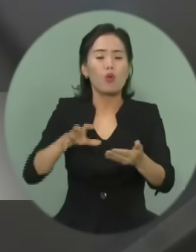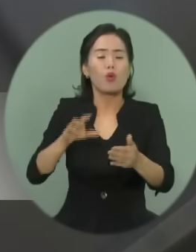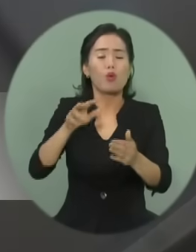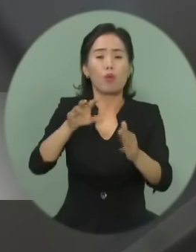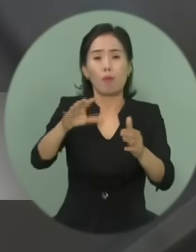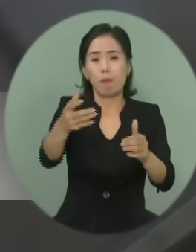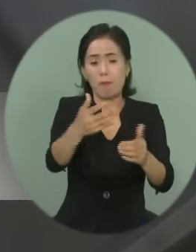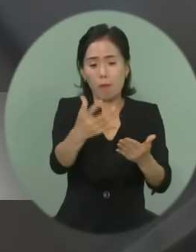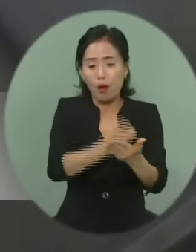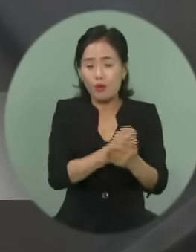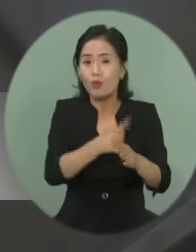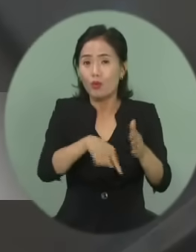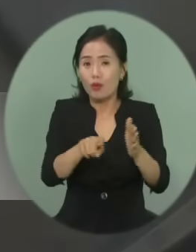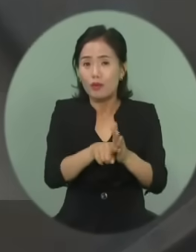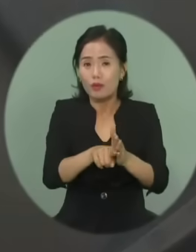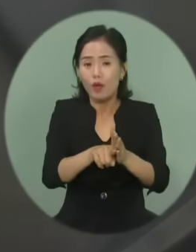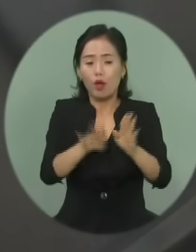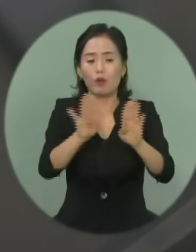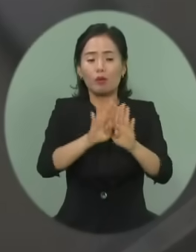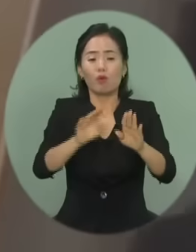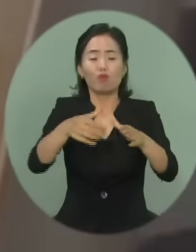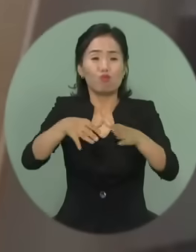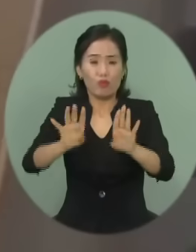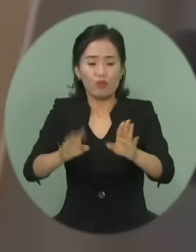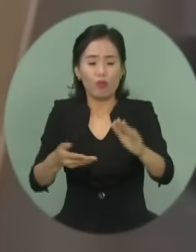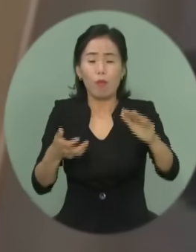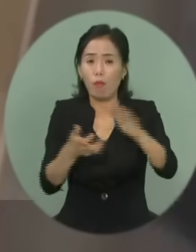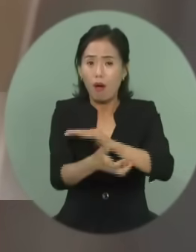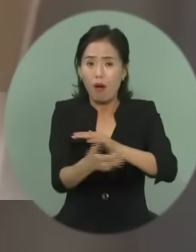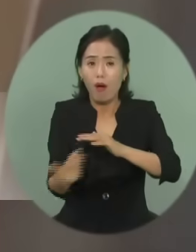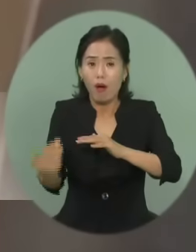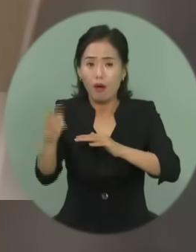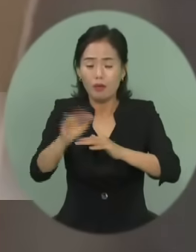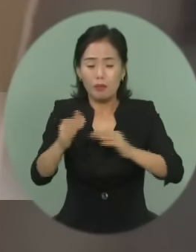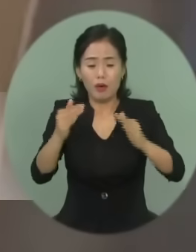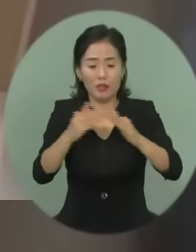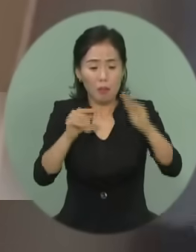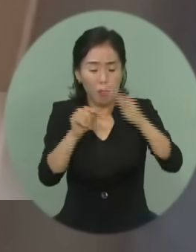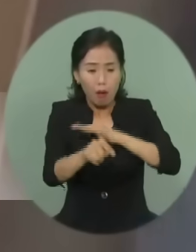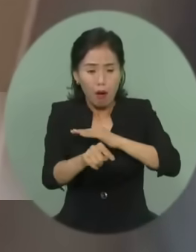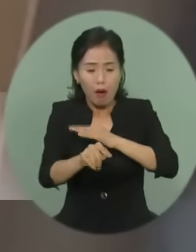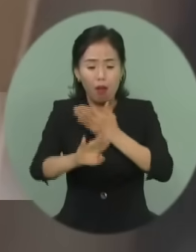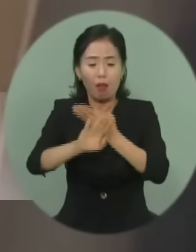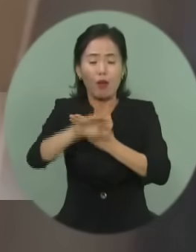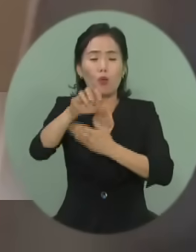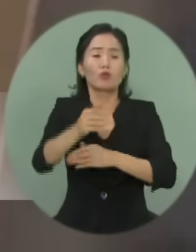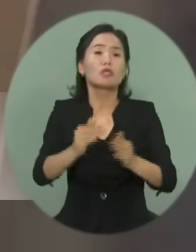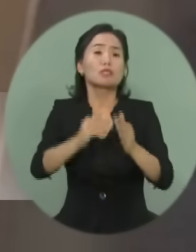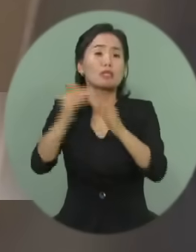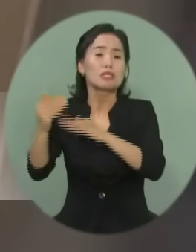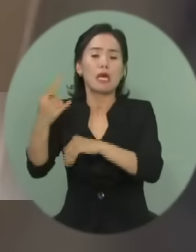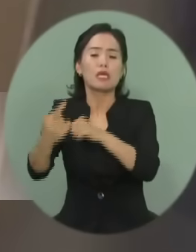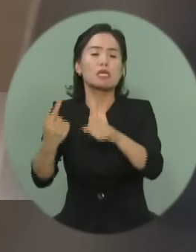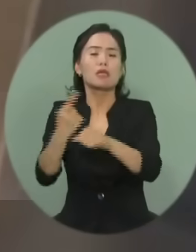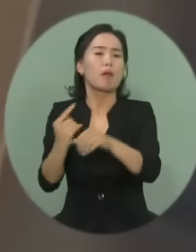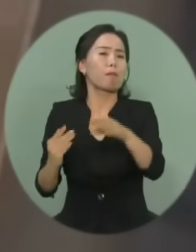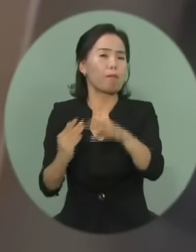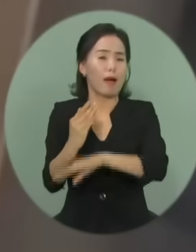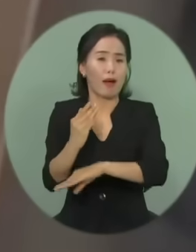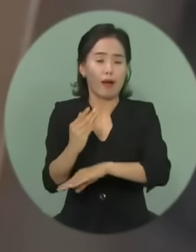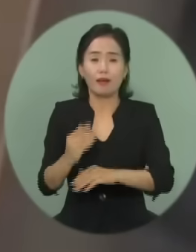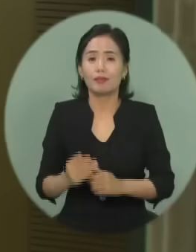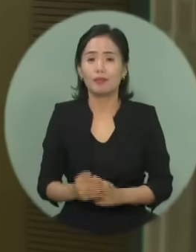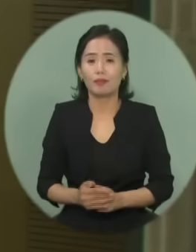위해 문 손잡이를 부수고 들어갔단 겁니다 하지만 정작 채무자는 다른 곳으로 이사간지 1년이